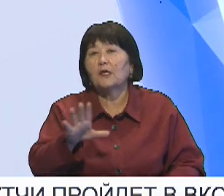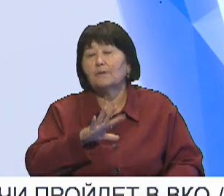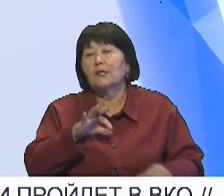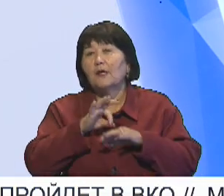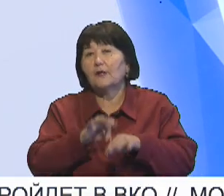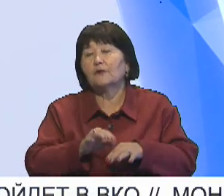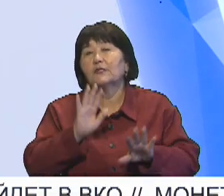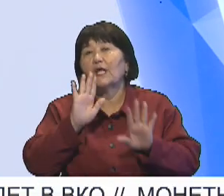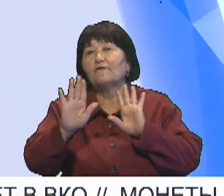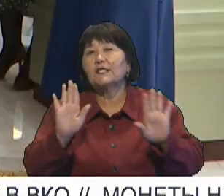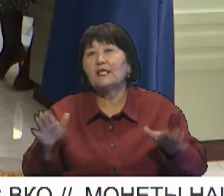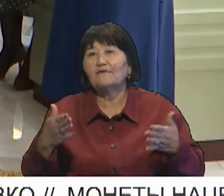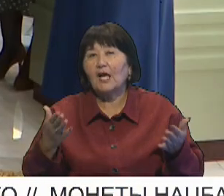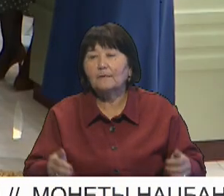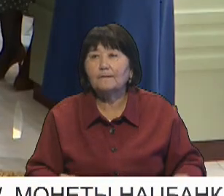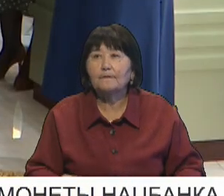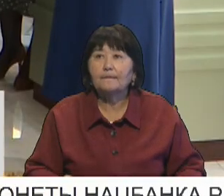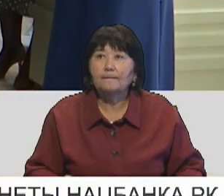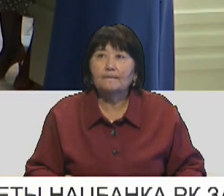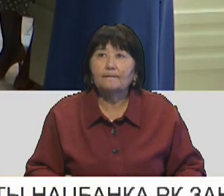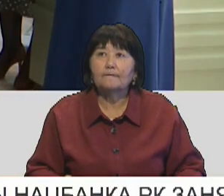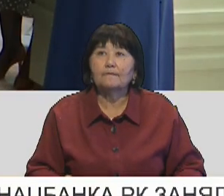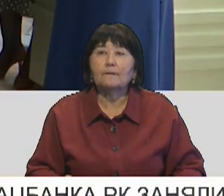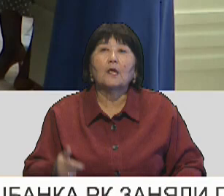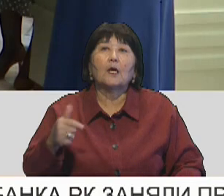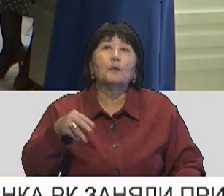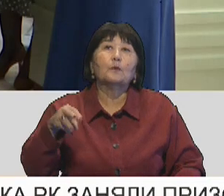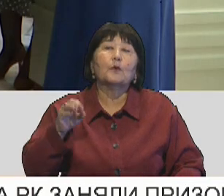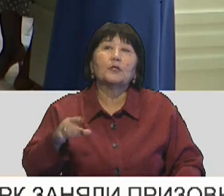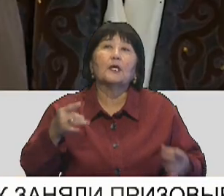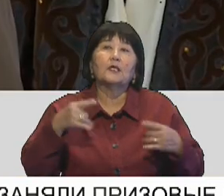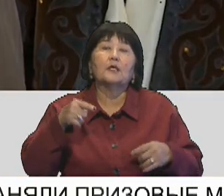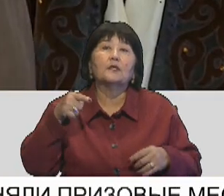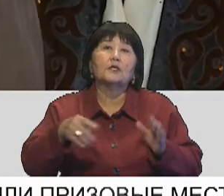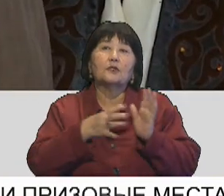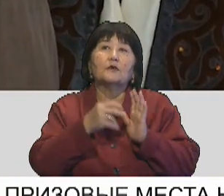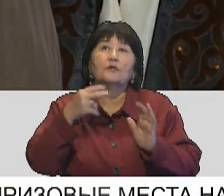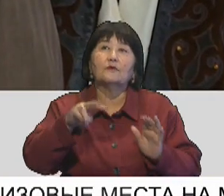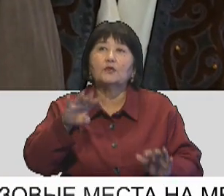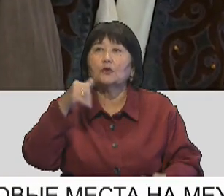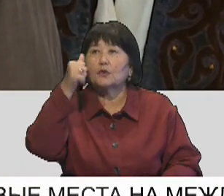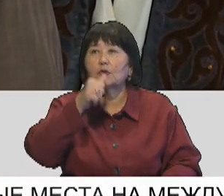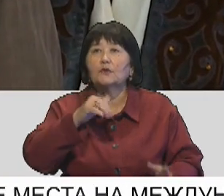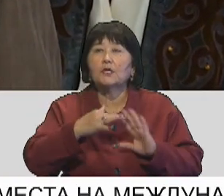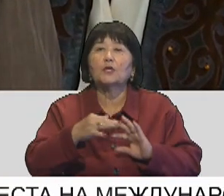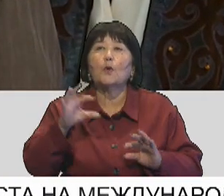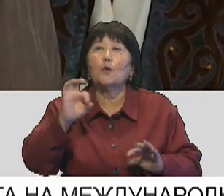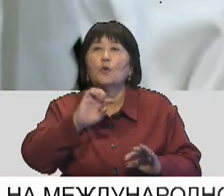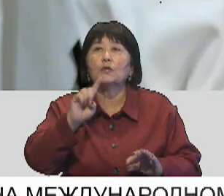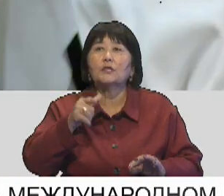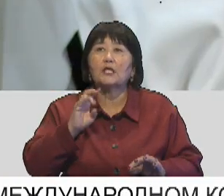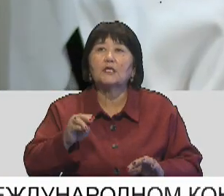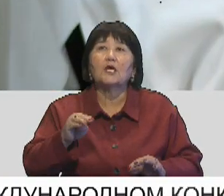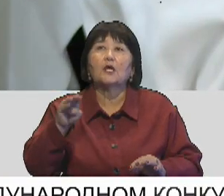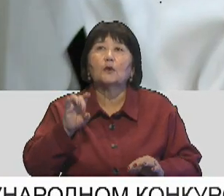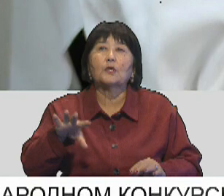организована выставка фур Мухамеджанов родился В 1924 году в селе Узген Жана Курганского